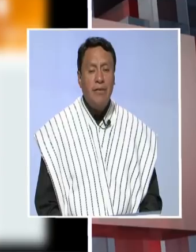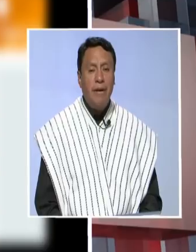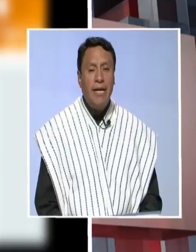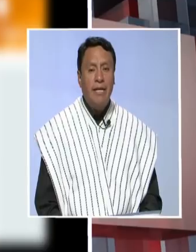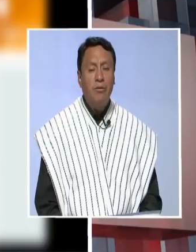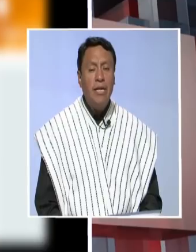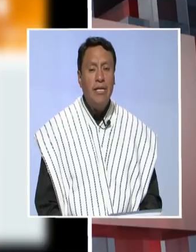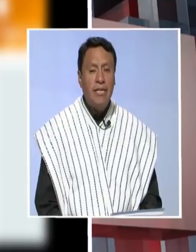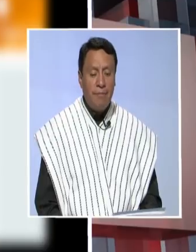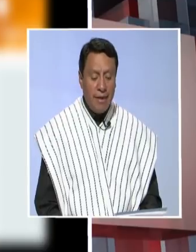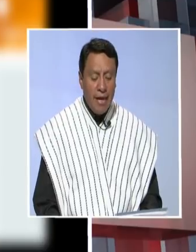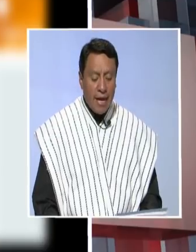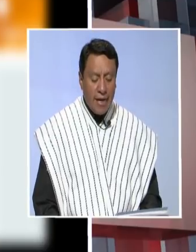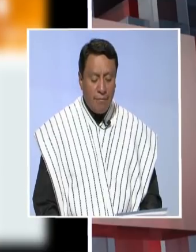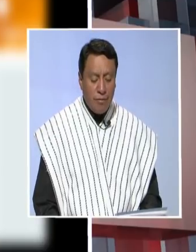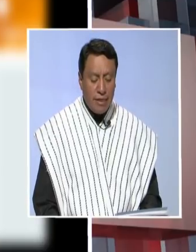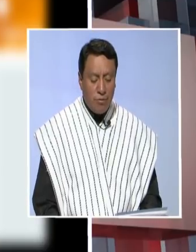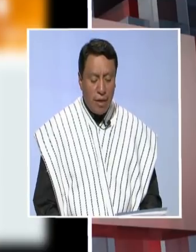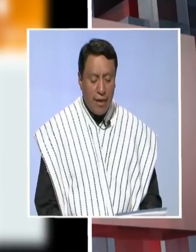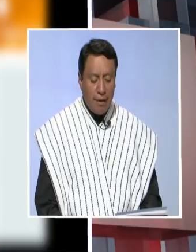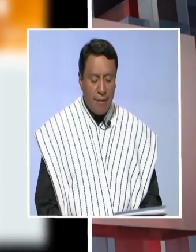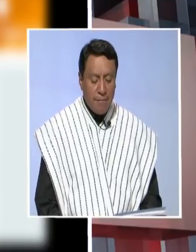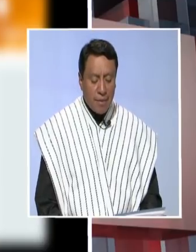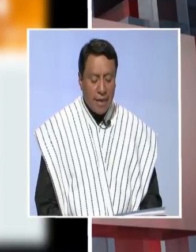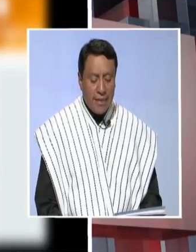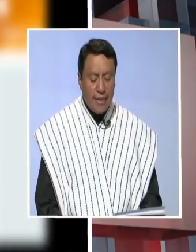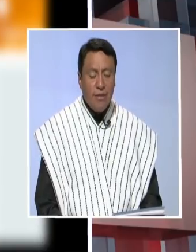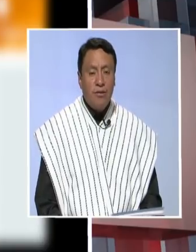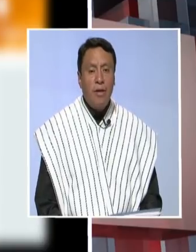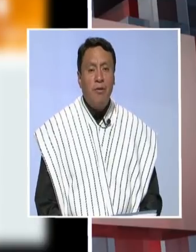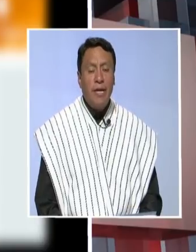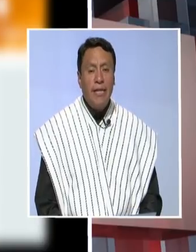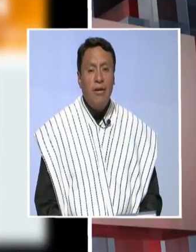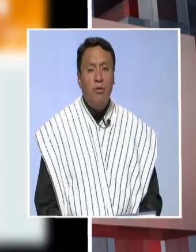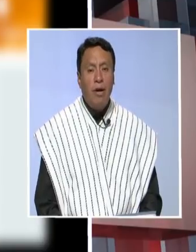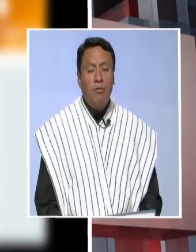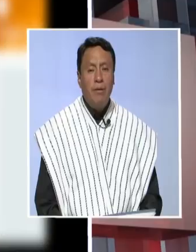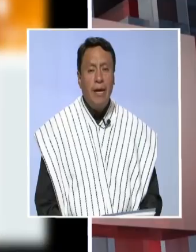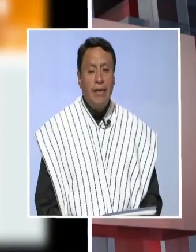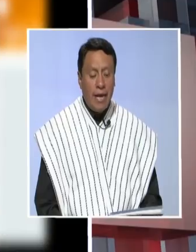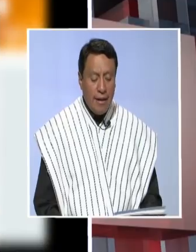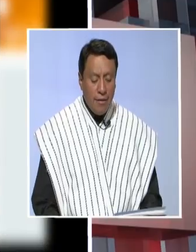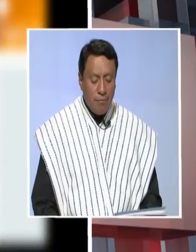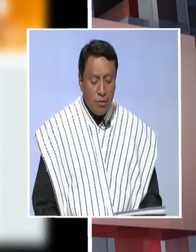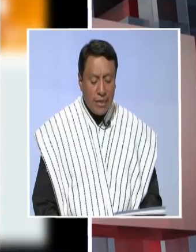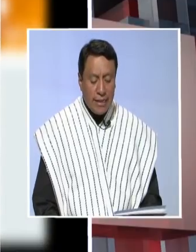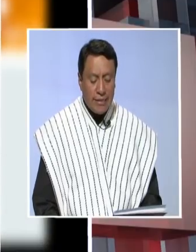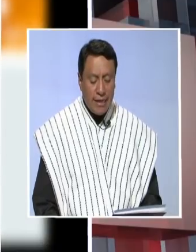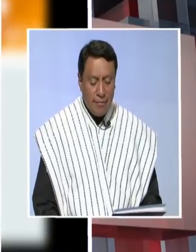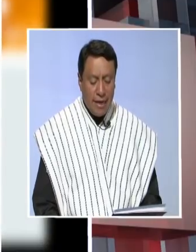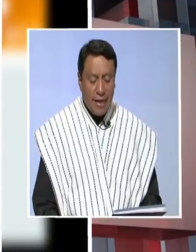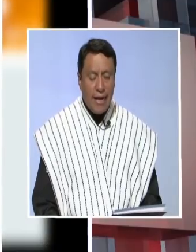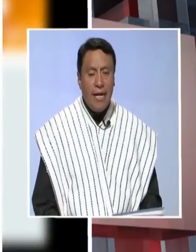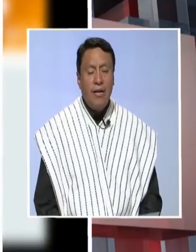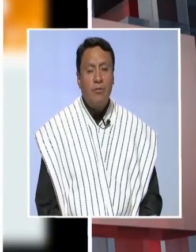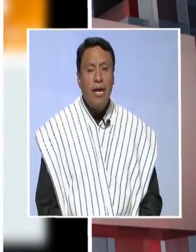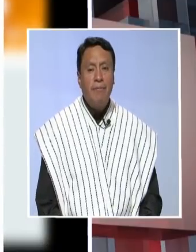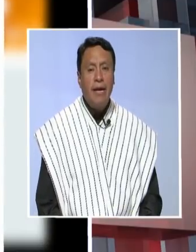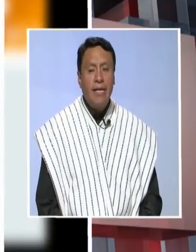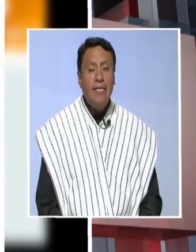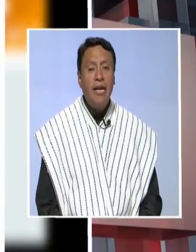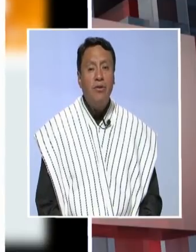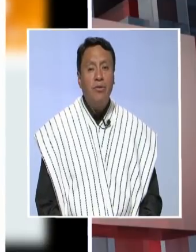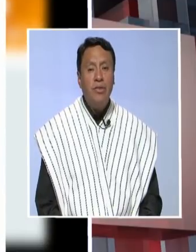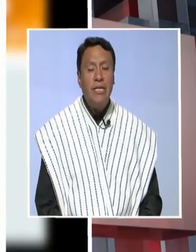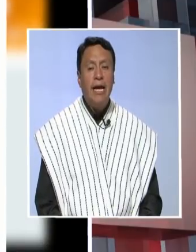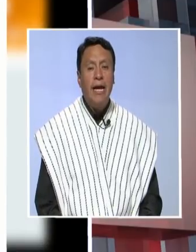Chaipimi Yankashpa Katikuni Nishkami, Kainapunja Kuna Imami, Kai Centro de Democrático Wangurimanta, Pushak, Jimmy Jairala, Runa